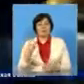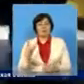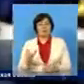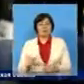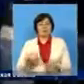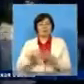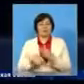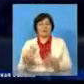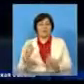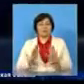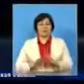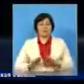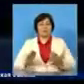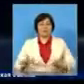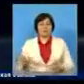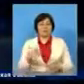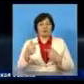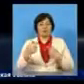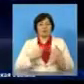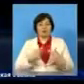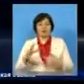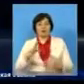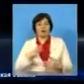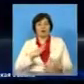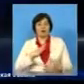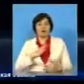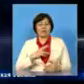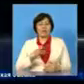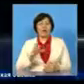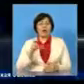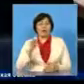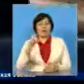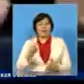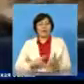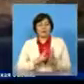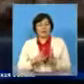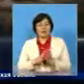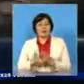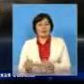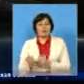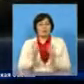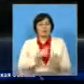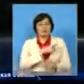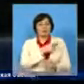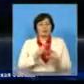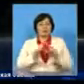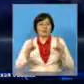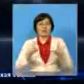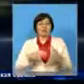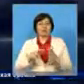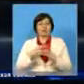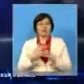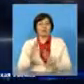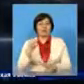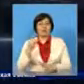из них один ребенок. Все пострадавшие находились в багажном вагоне, и они были доставлены в центральную районную больницу села